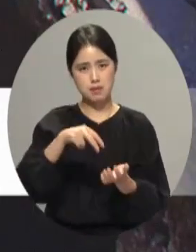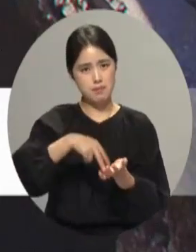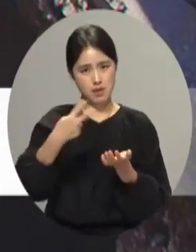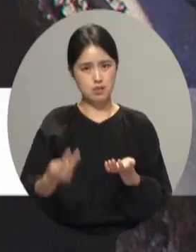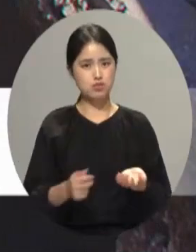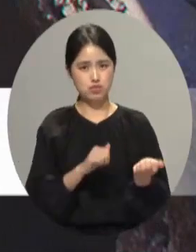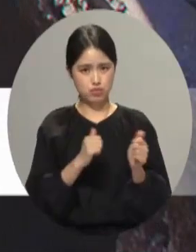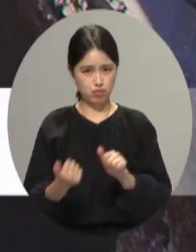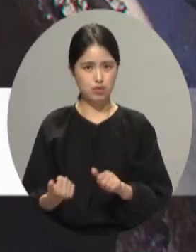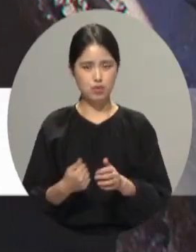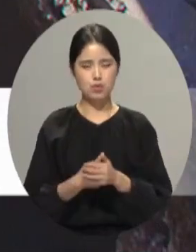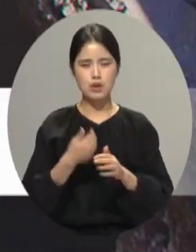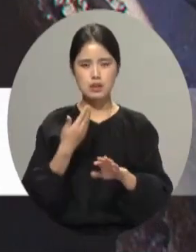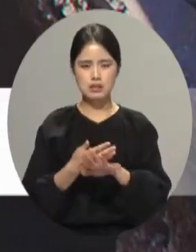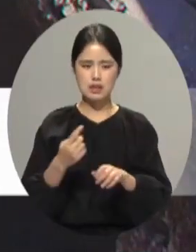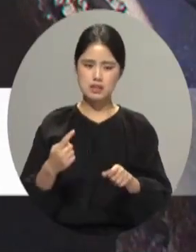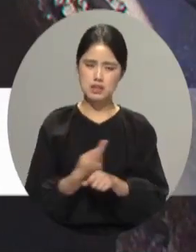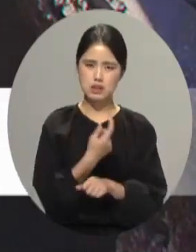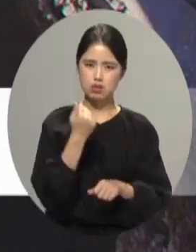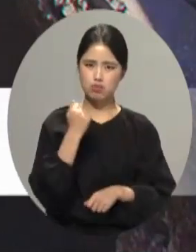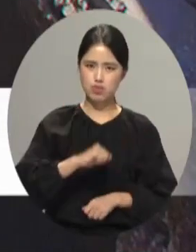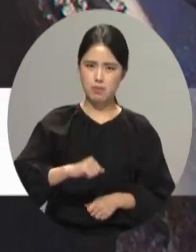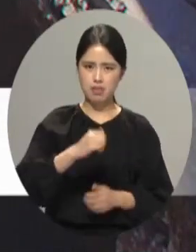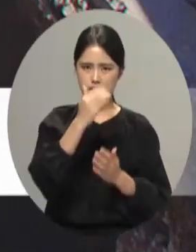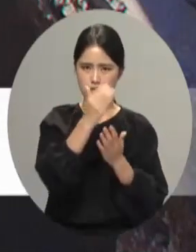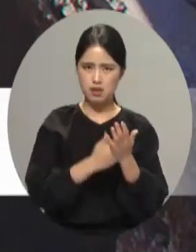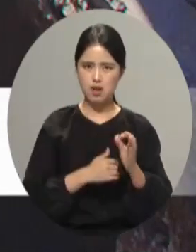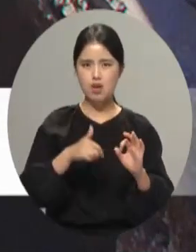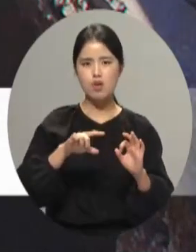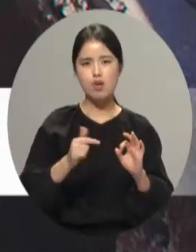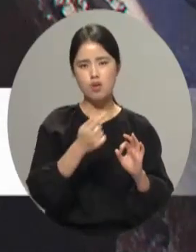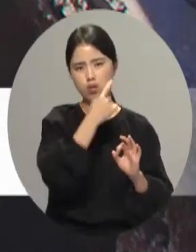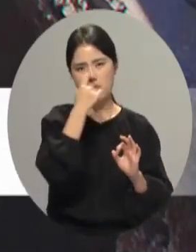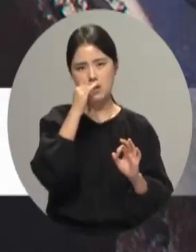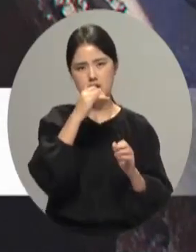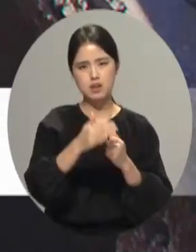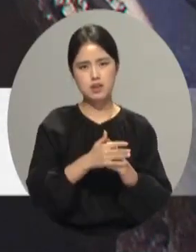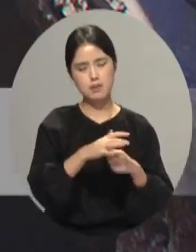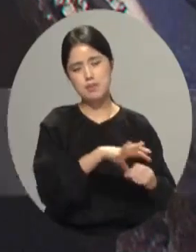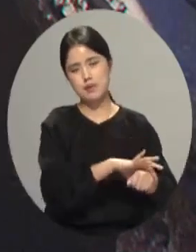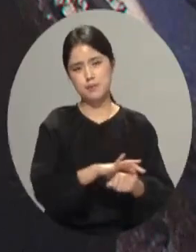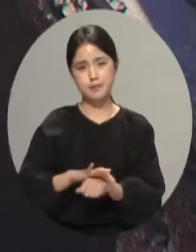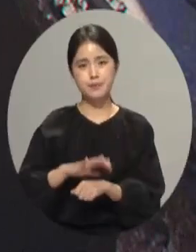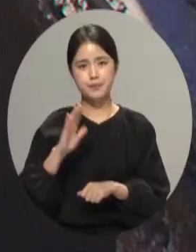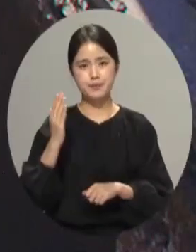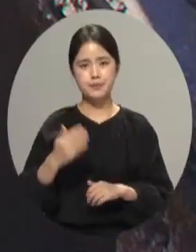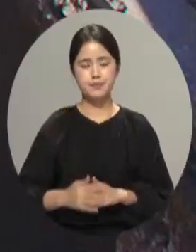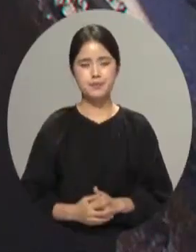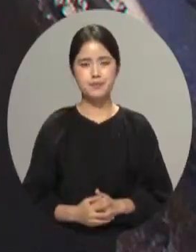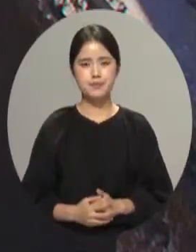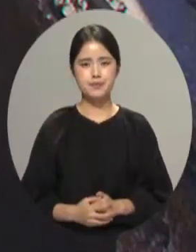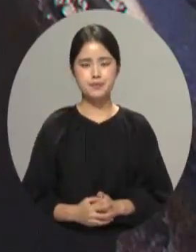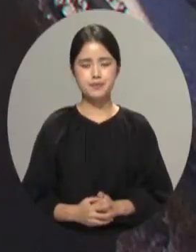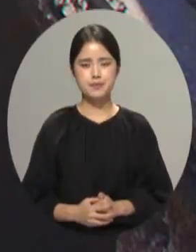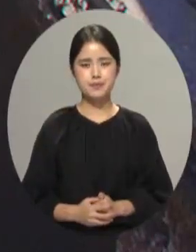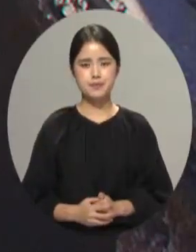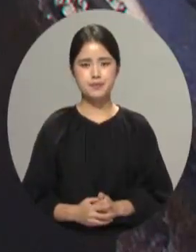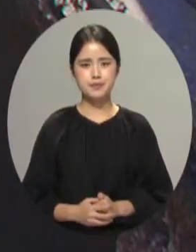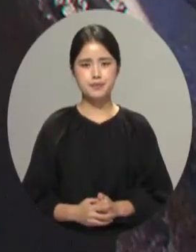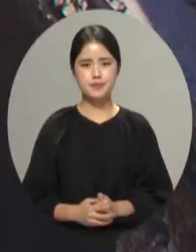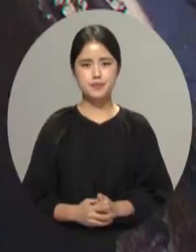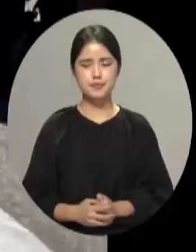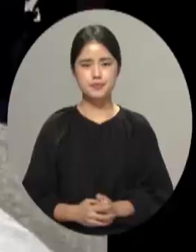다른 법 위반 사항도 10건이 더 확인돼 법원 판단을 받게 됐습니다. 허현우 기자입니다.